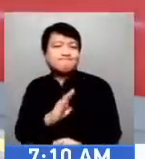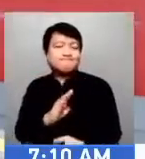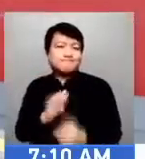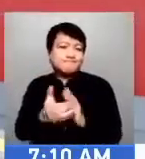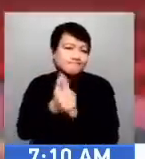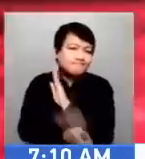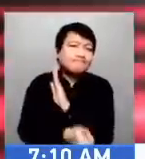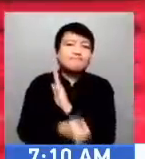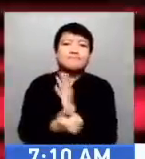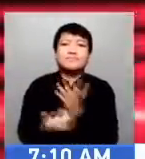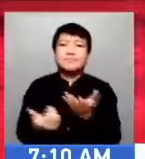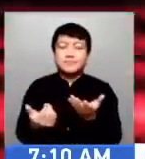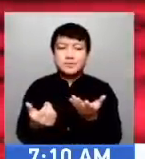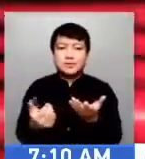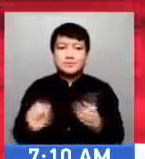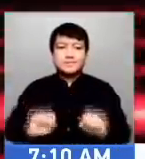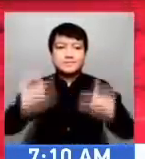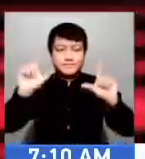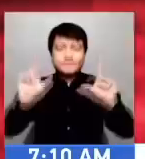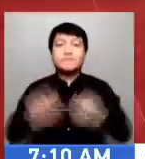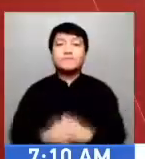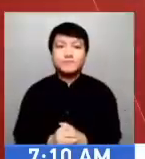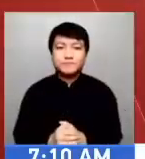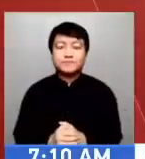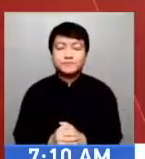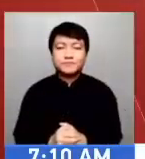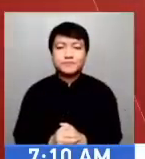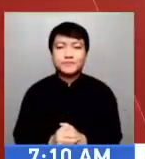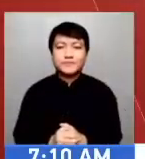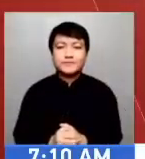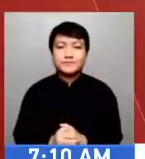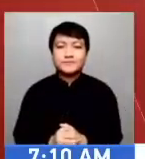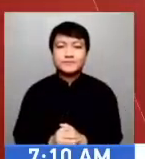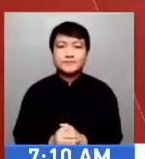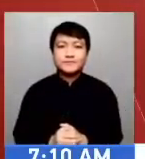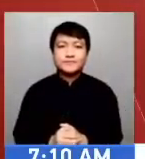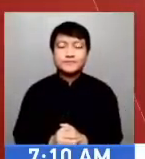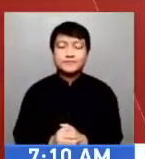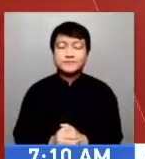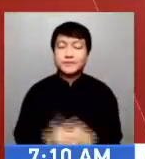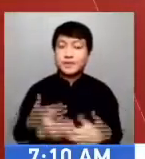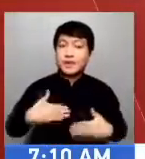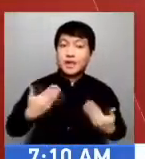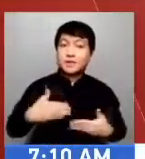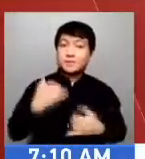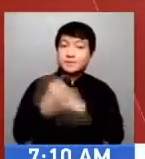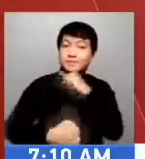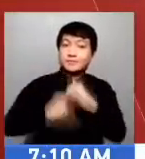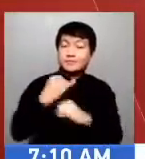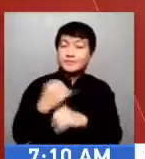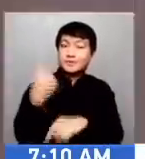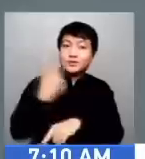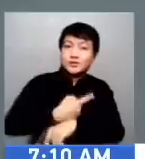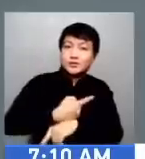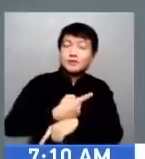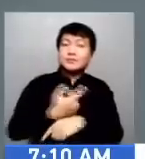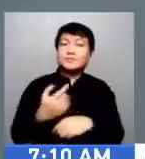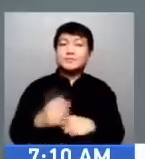live, si Darlene Tai. Darlene, good morning at happy International Women's Day.